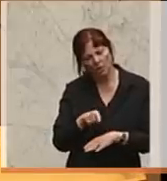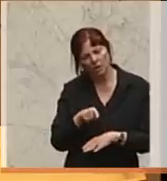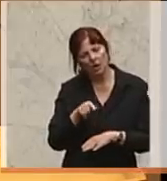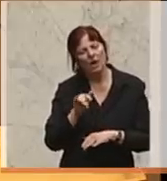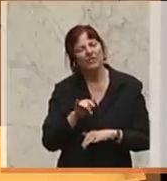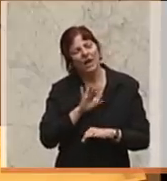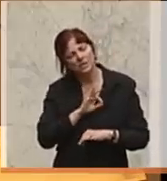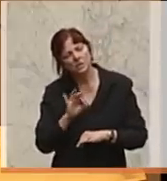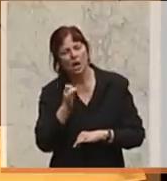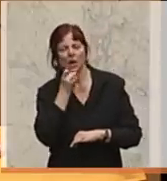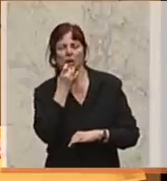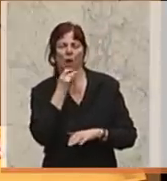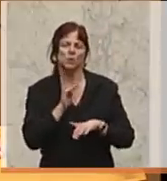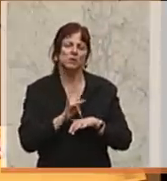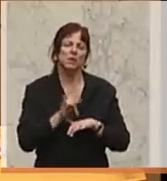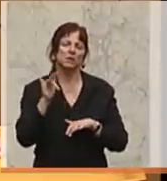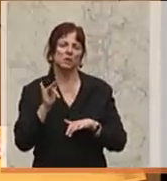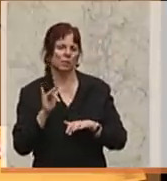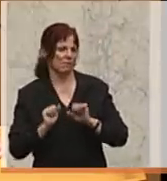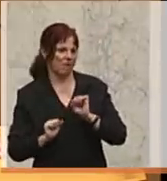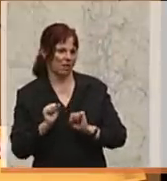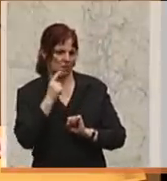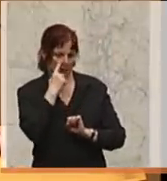Detail vorgegangen ist.